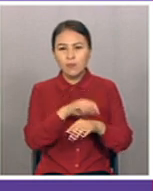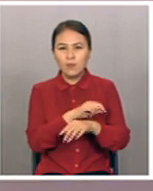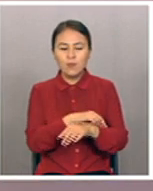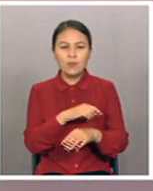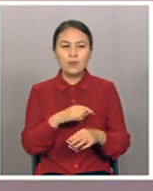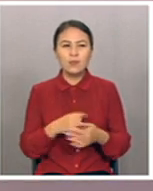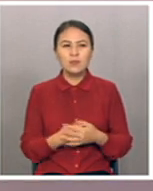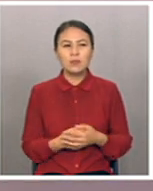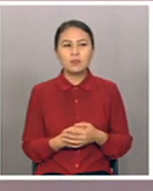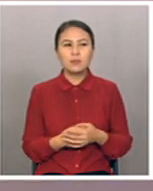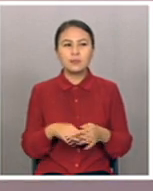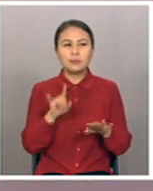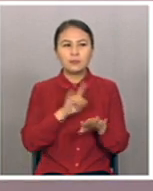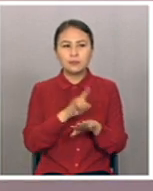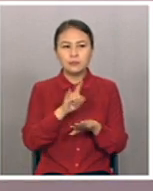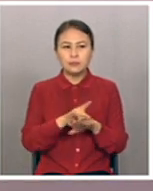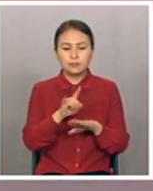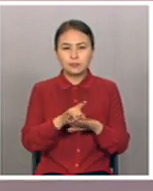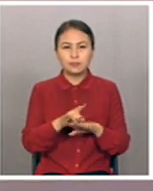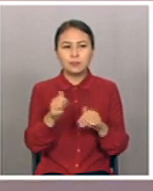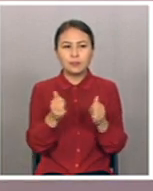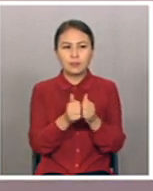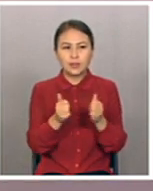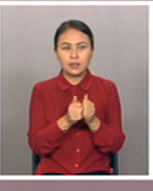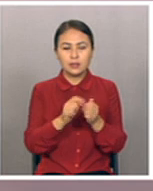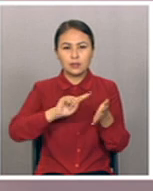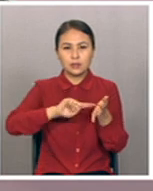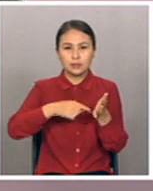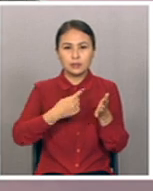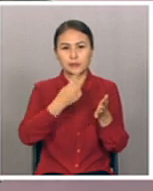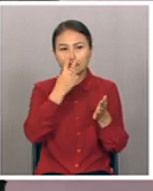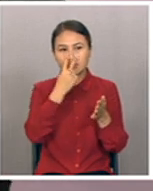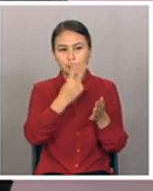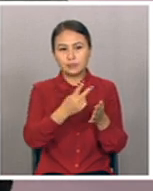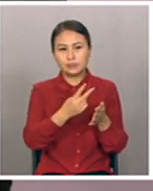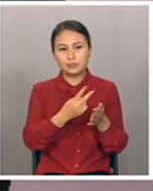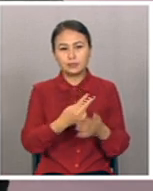бейнеленген. Бақаның суретінің қасындағы үтірге назар аударамыз.